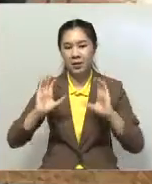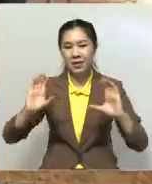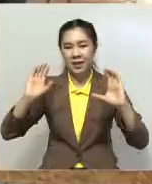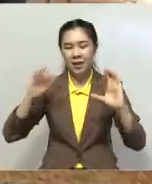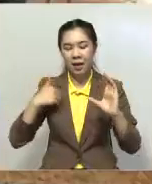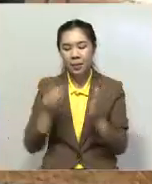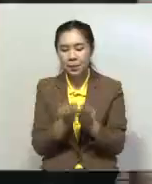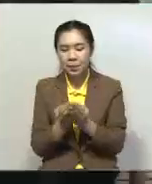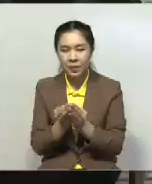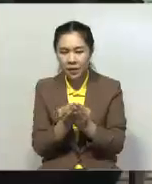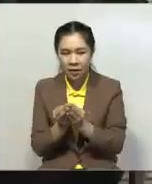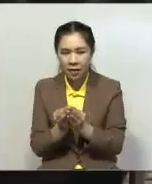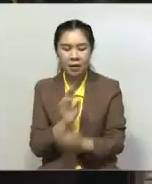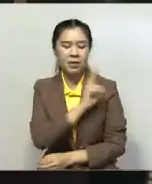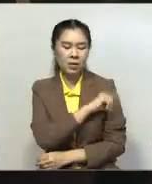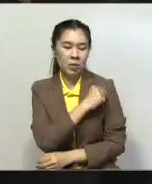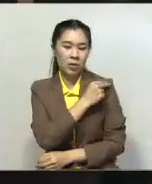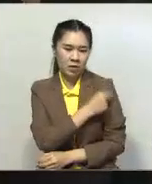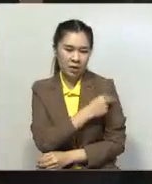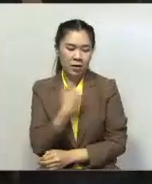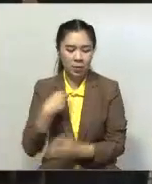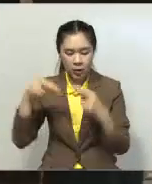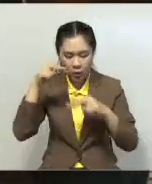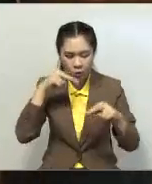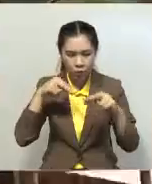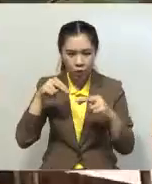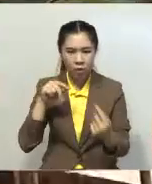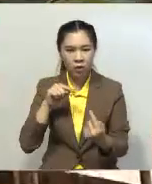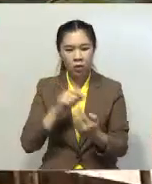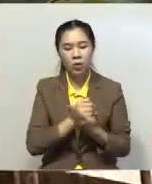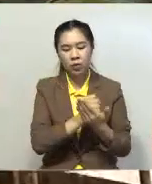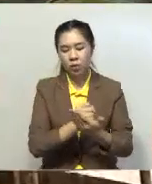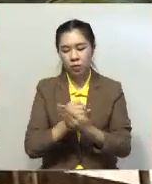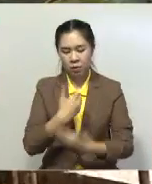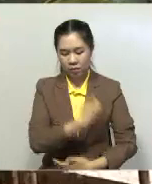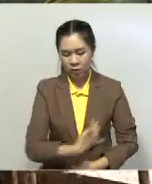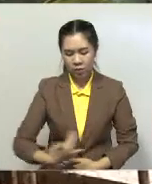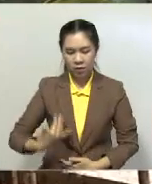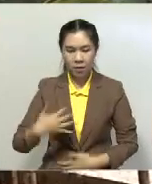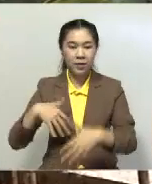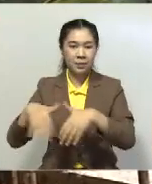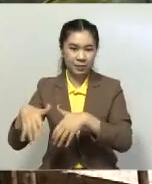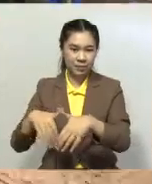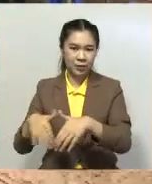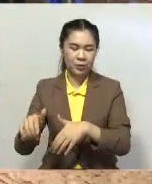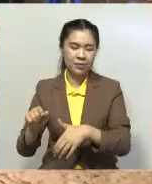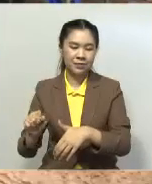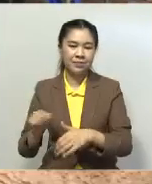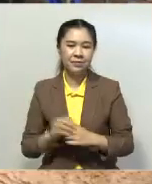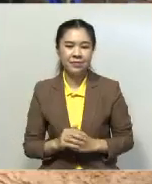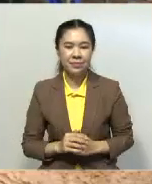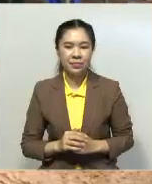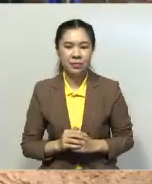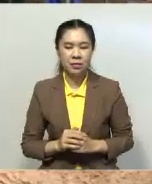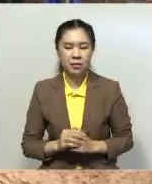ครัวพระราชทานแล้วก็หน่วยแพทย์ลงพื้นที่เข้ามาดูแลในเรื่องของสุขภาพของชาวบ้านที่มาพักพิงที่นี่ค่ะเบื้องต้นนะคะจาก